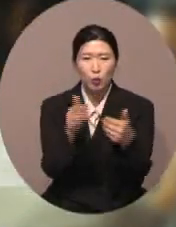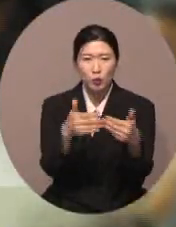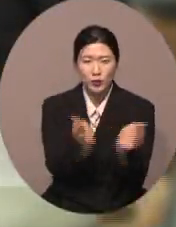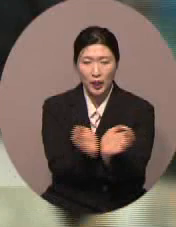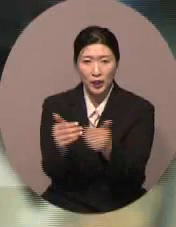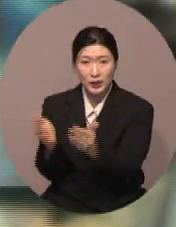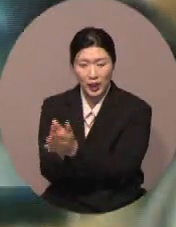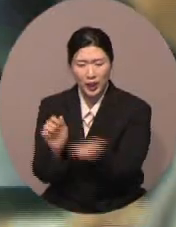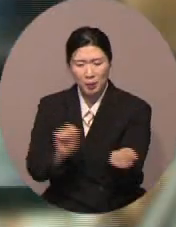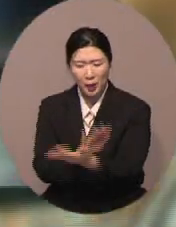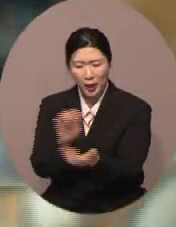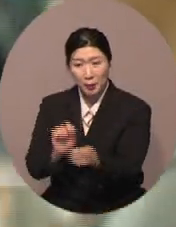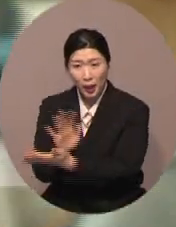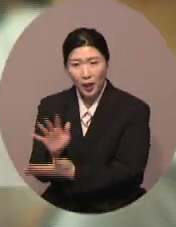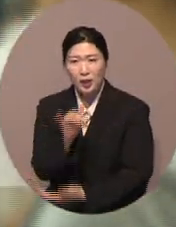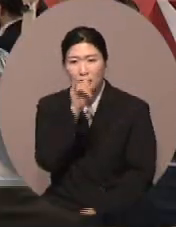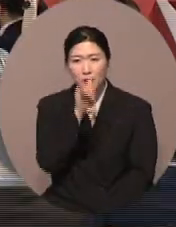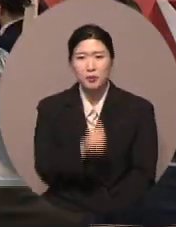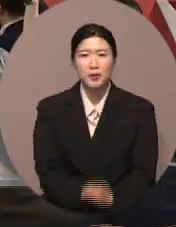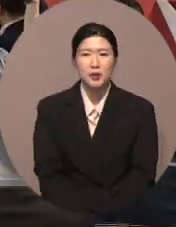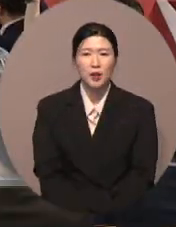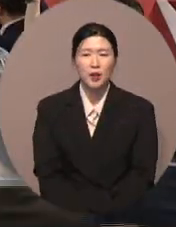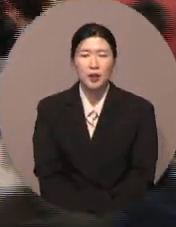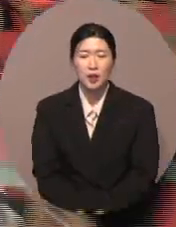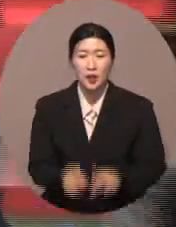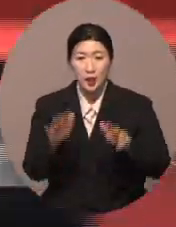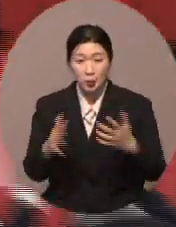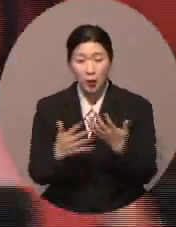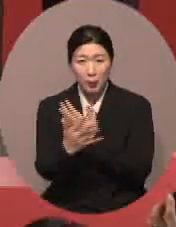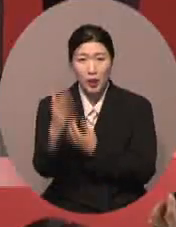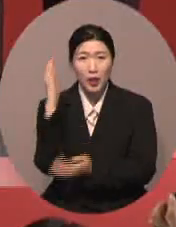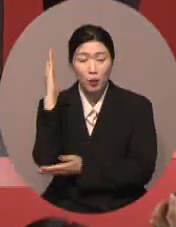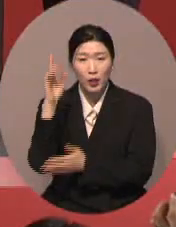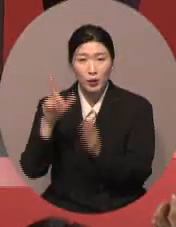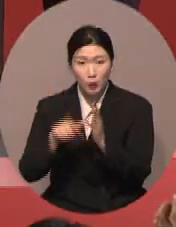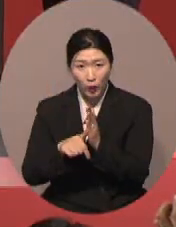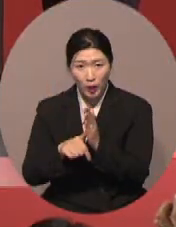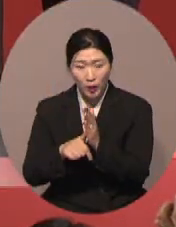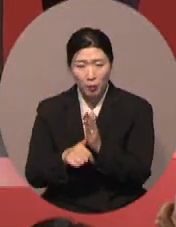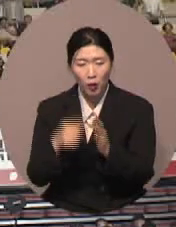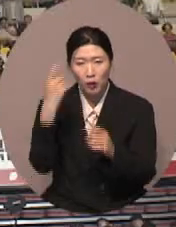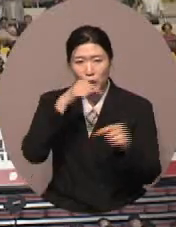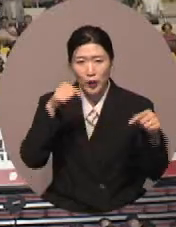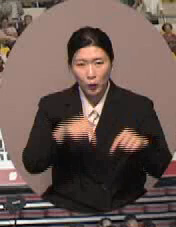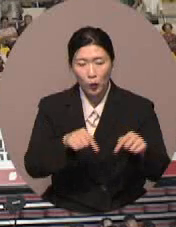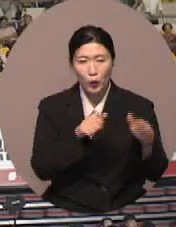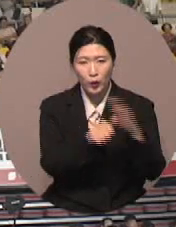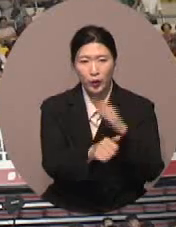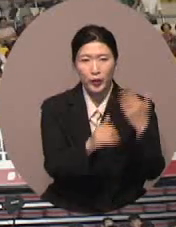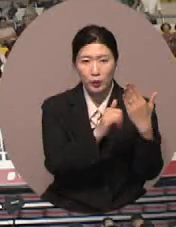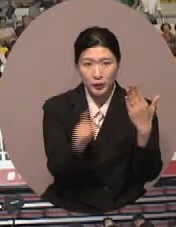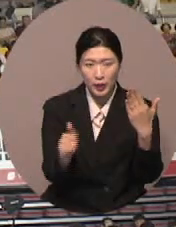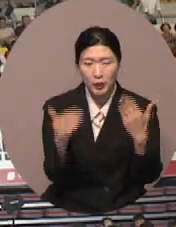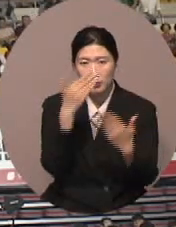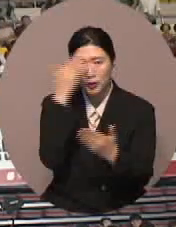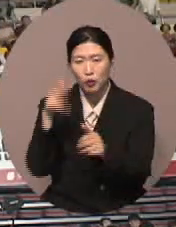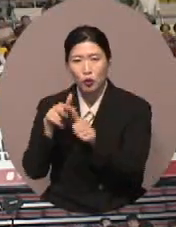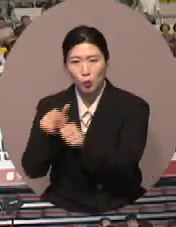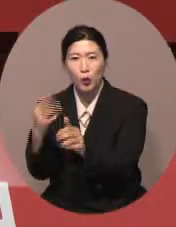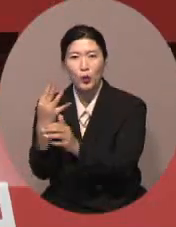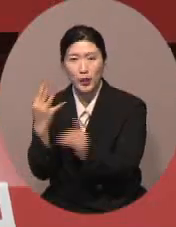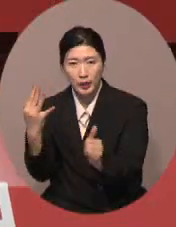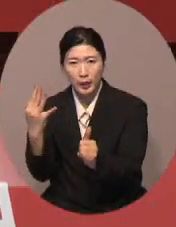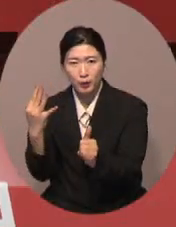사이에선 몸싸움도 벌어졌습니다. 이번 합동연설회에선 최고위원 후보 9명과 청년 최고위원 후보